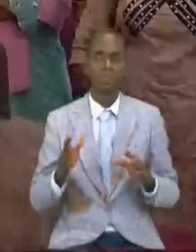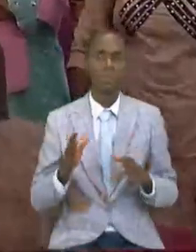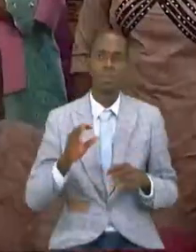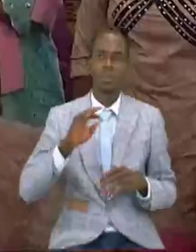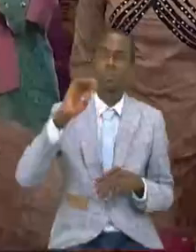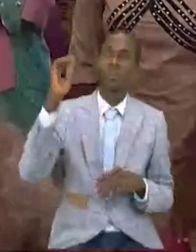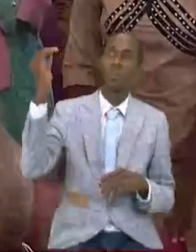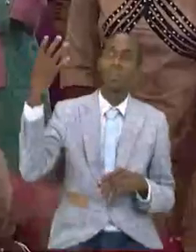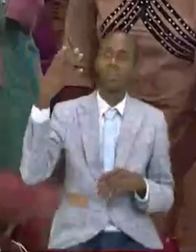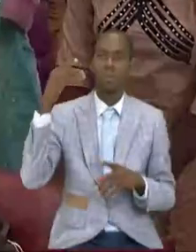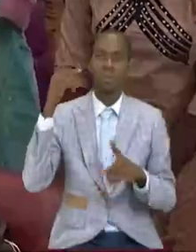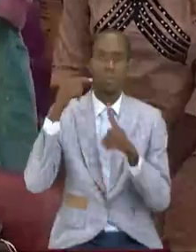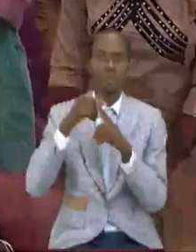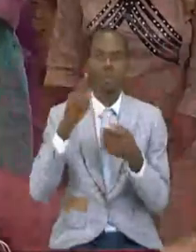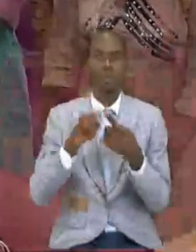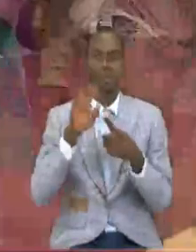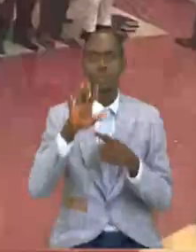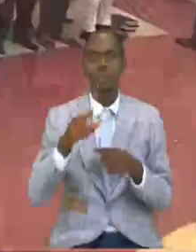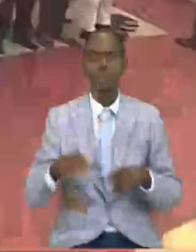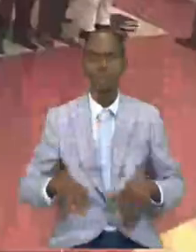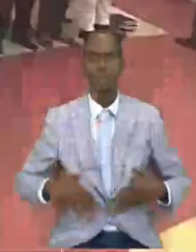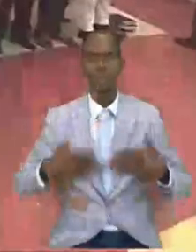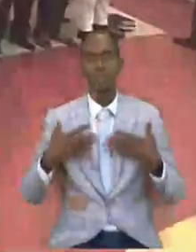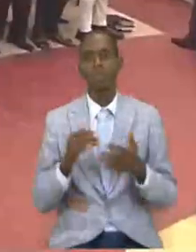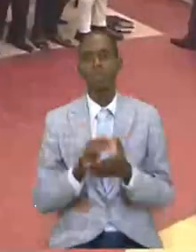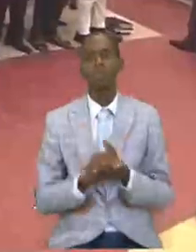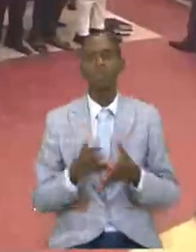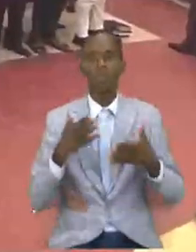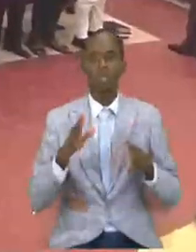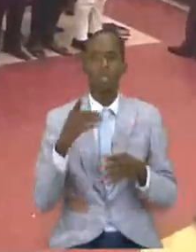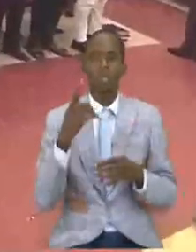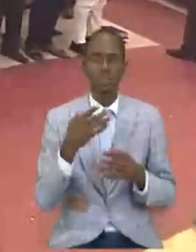Que la grâce se répande dans votre vie.